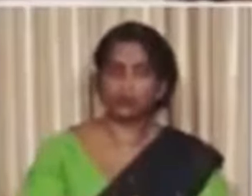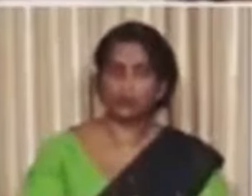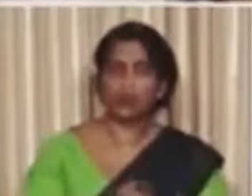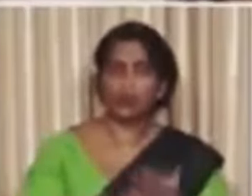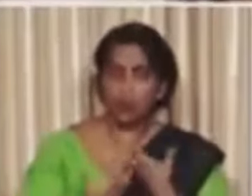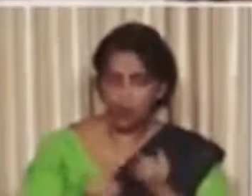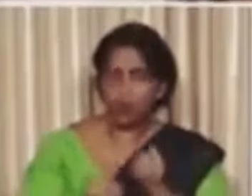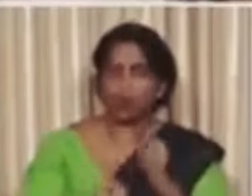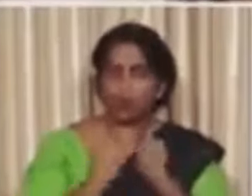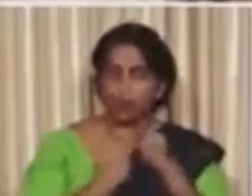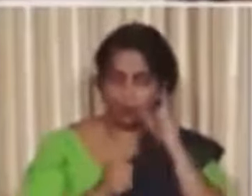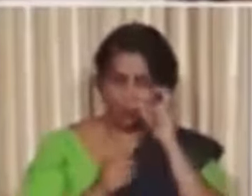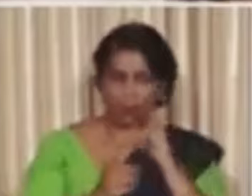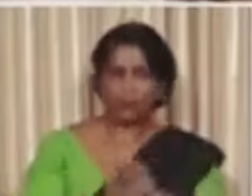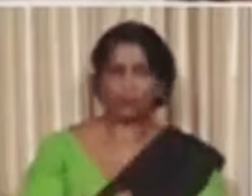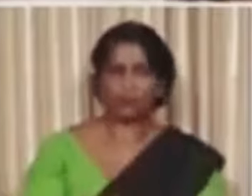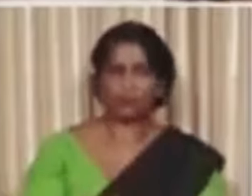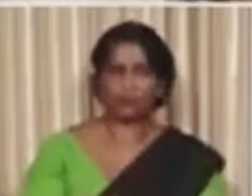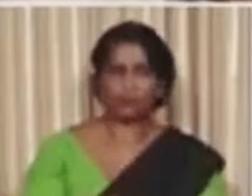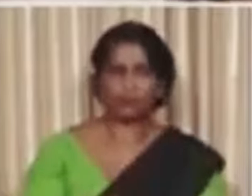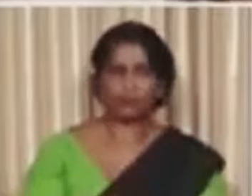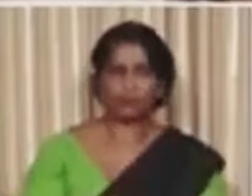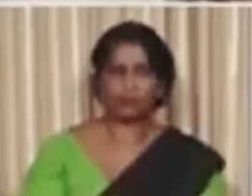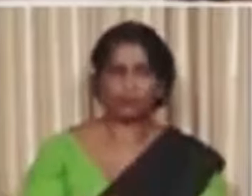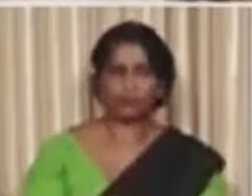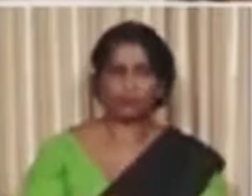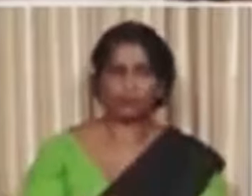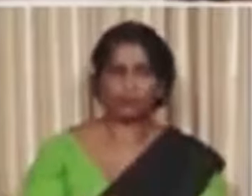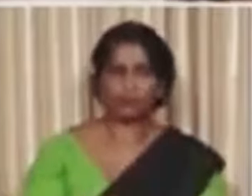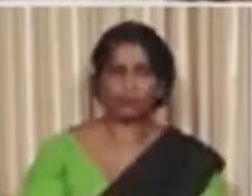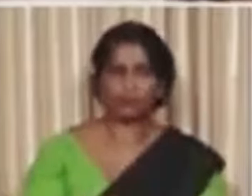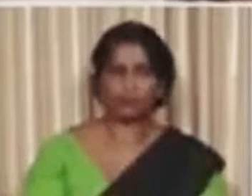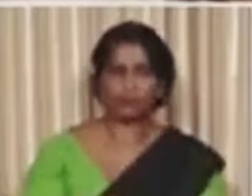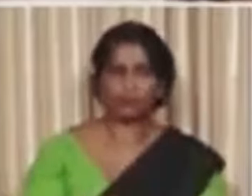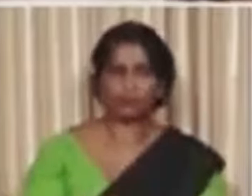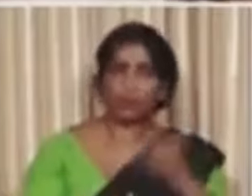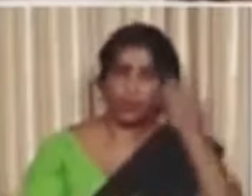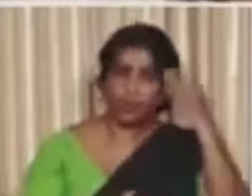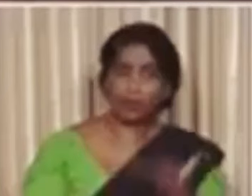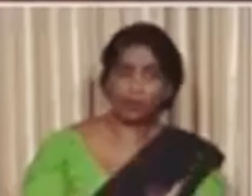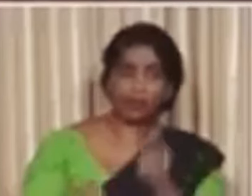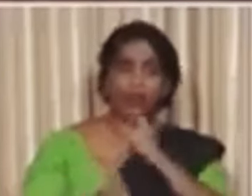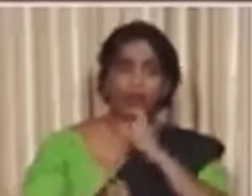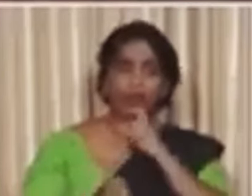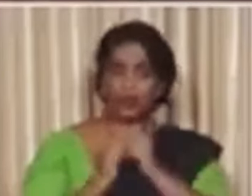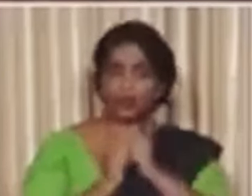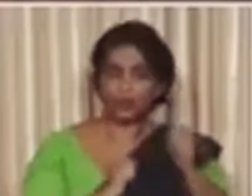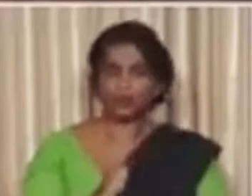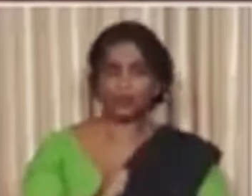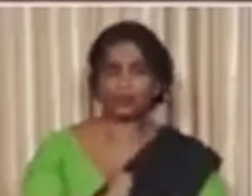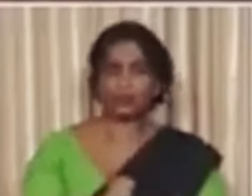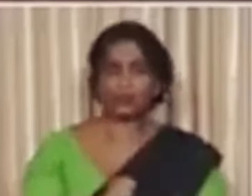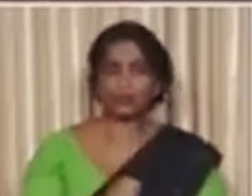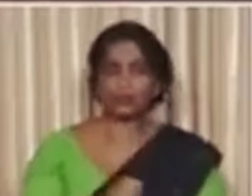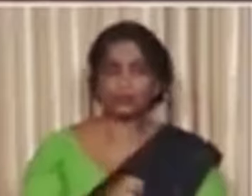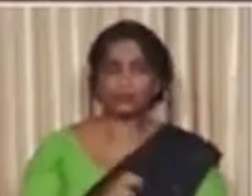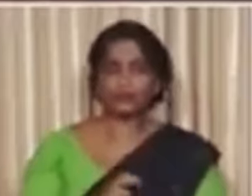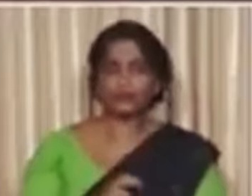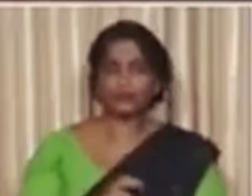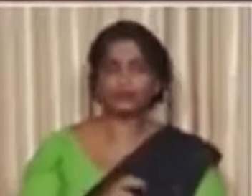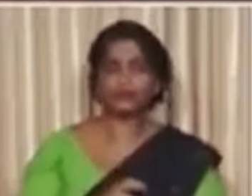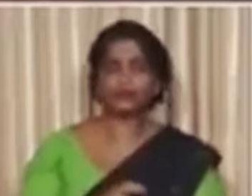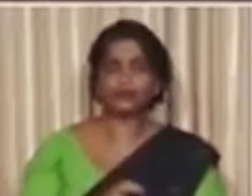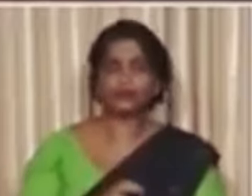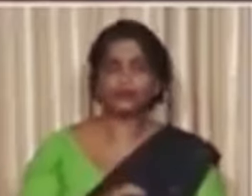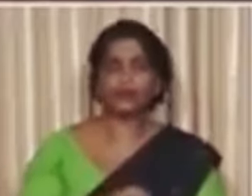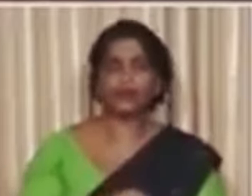ඕනේ ඒක මන්ටම උසාවිය කරන්න ඕනේ වැඩක් ඒක මරණ ගොඩ ගන්න එක උසාවිය වැඩක් බොහොම ස්තුතියි ඔබතුමාට